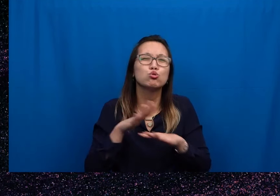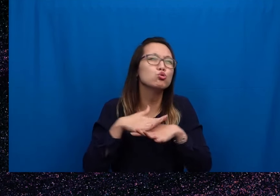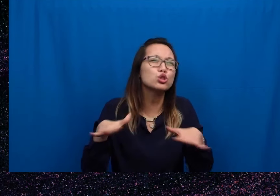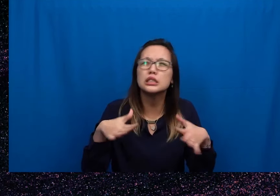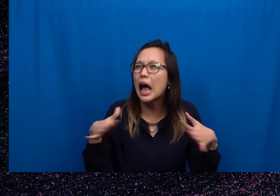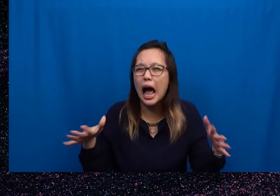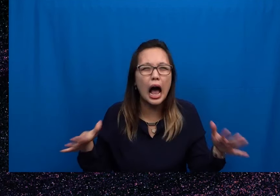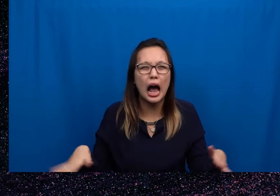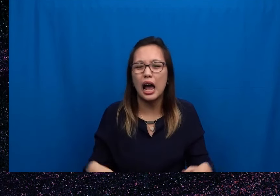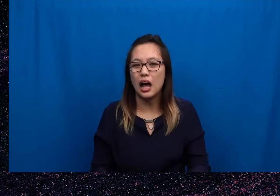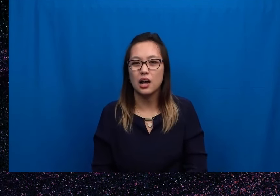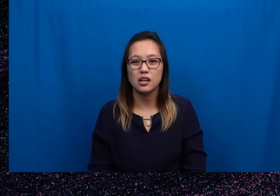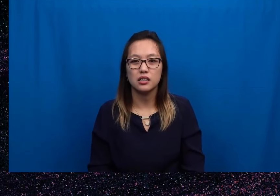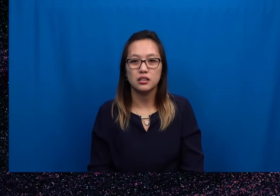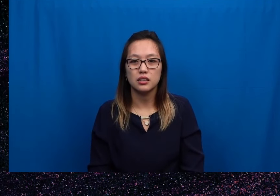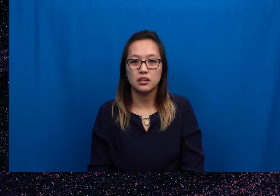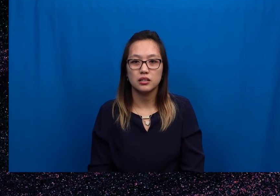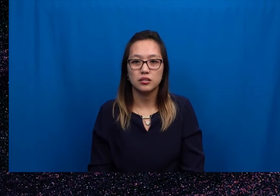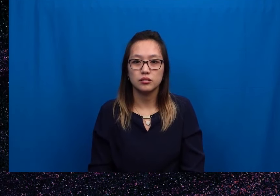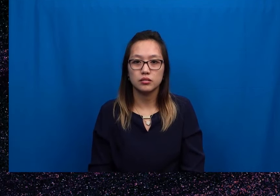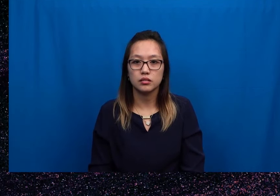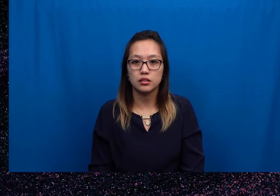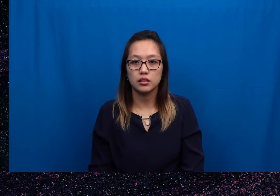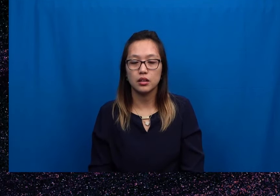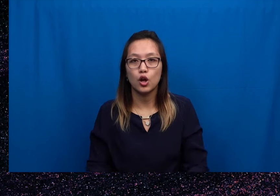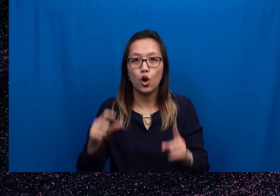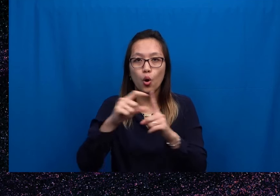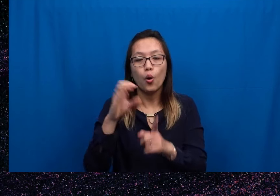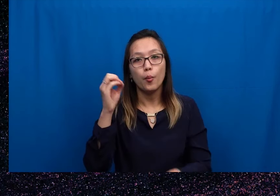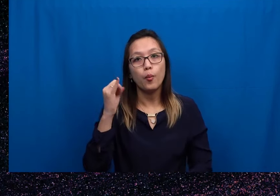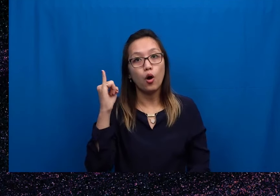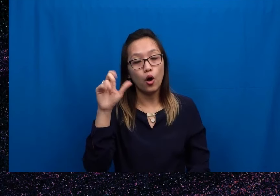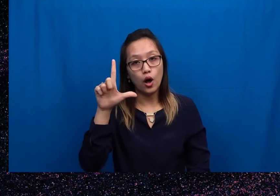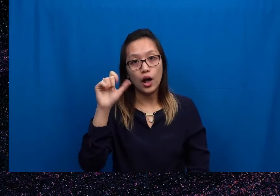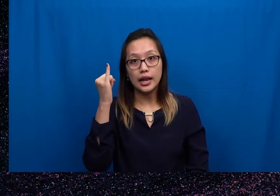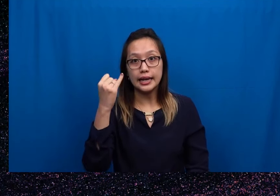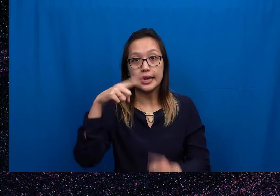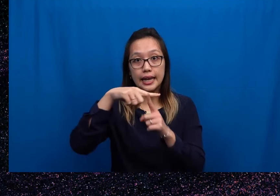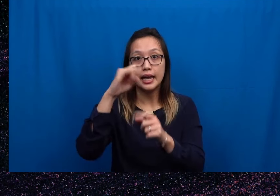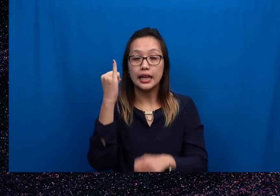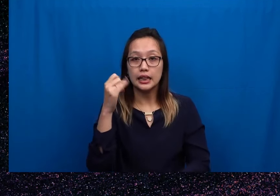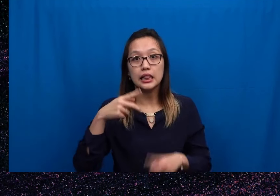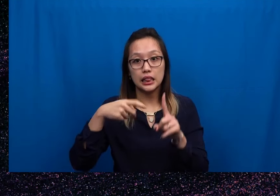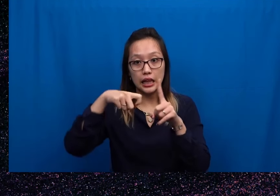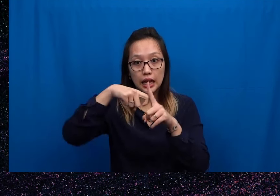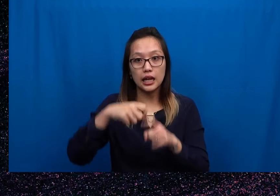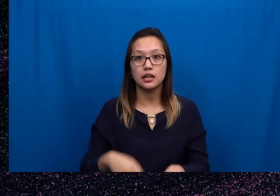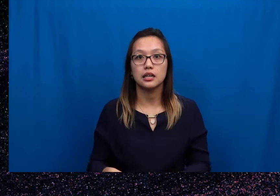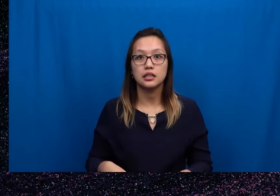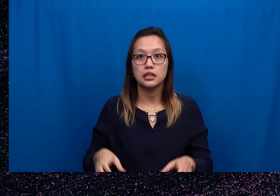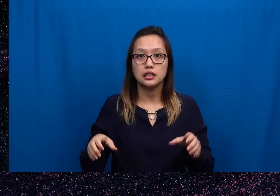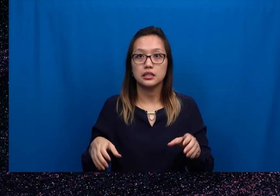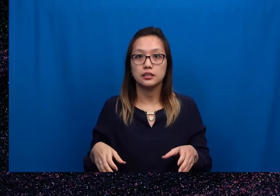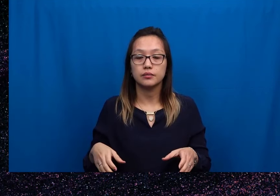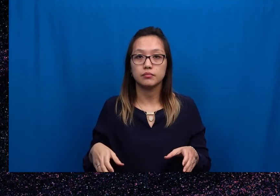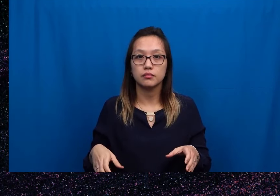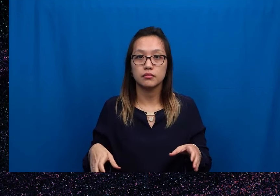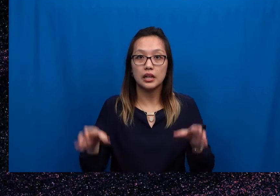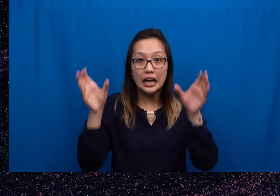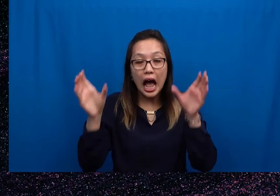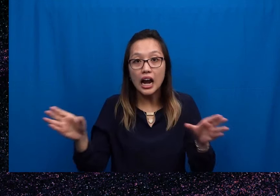hidupnya. Selain situasi politik dan sosial negaranya yang tidak kondusif, karena di era itu atau di